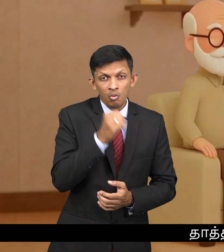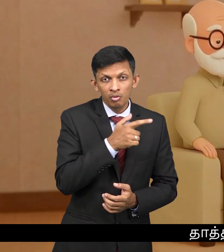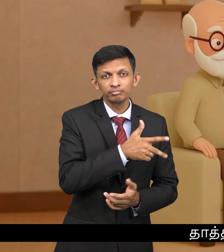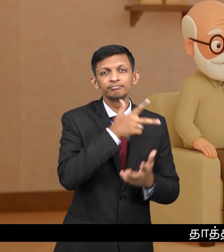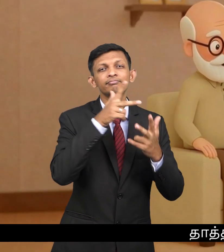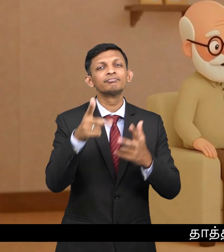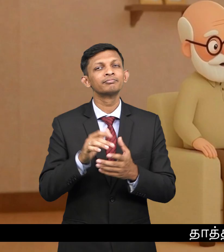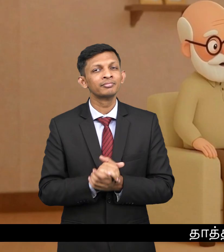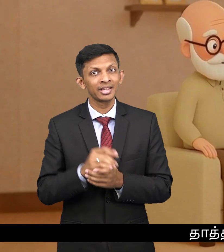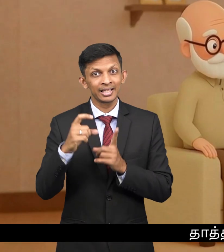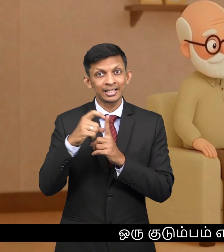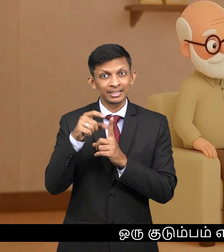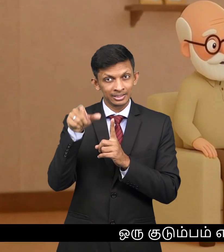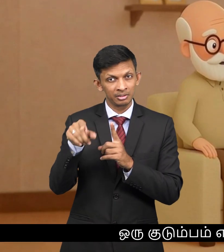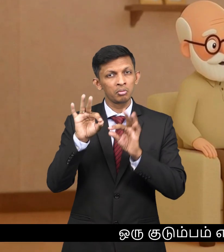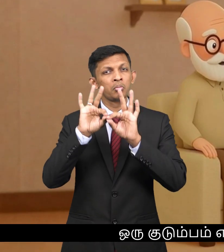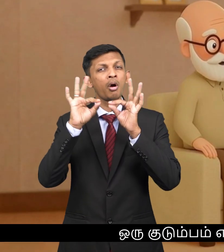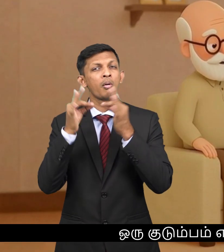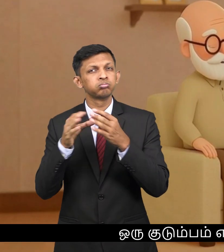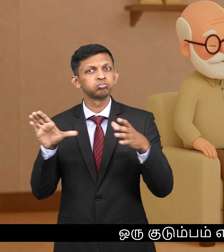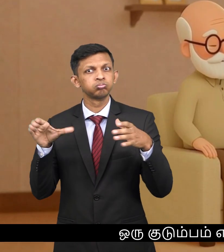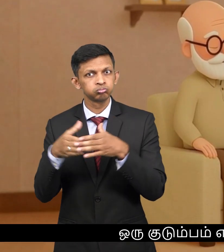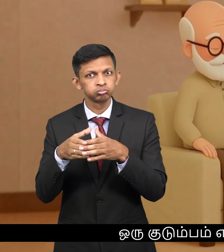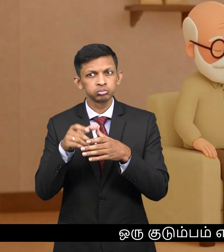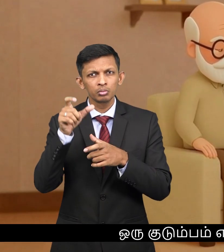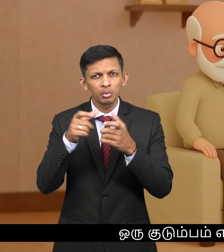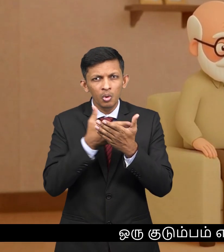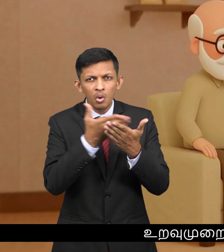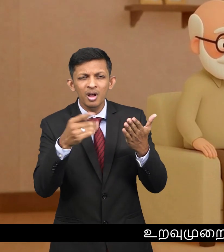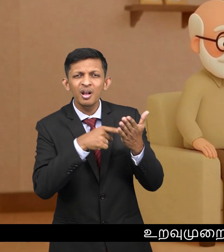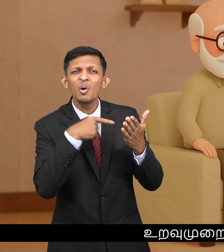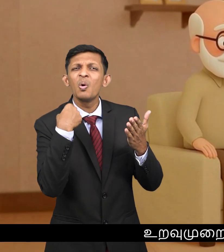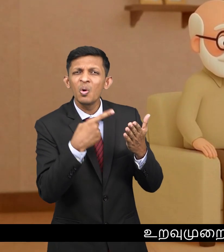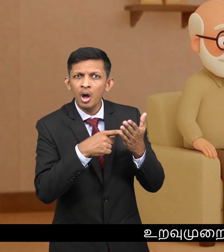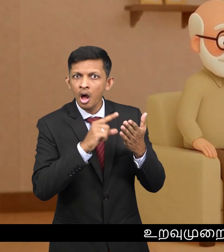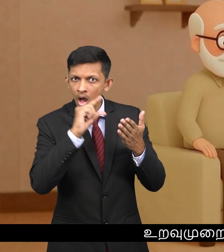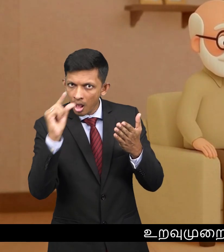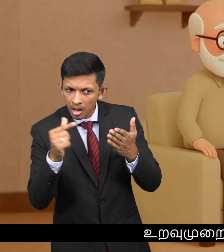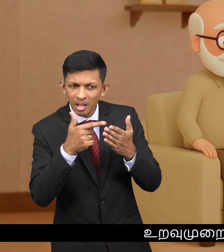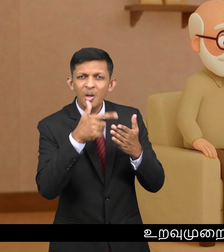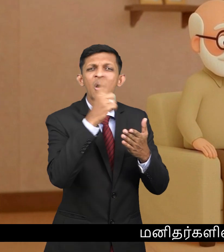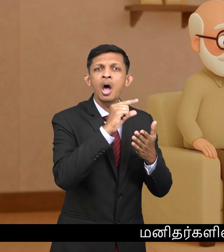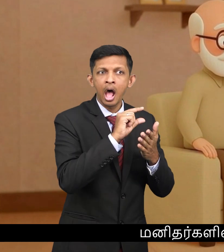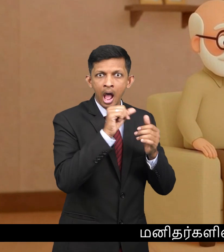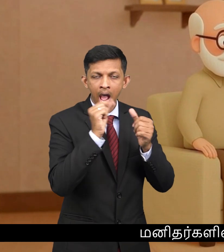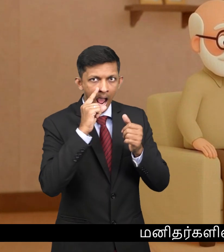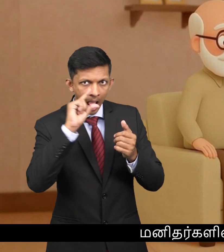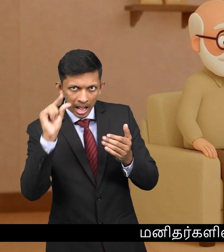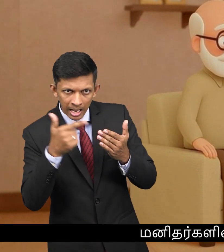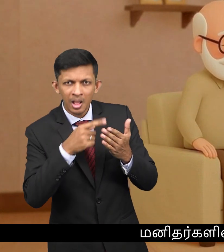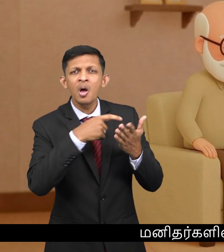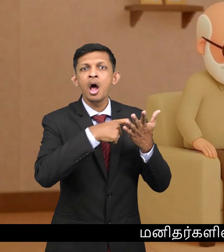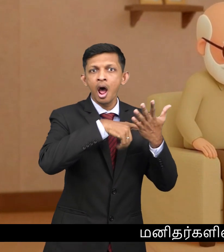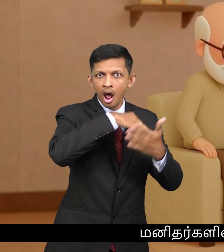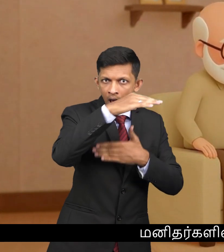தாத்தா தீபிகாவிடம் ஒரு குடும்பம் என்பது ஒருவருக்கொருவர் உறவு முறையில் பிணைக்கப்பட்ட மனிதர்களின்